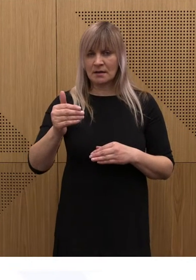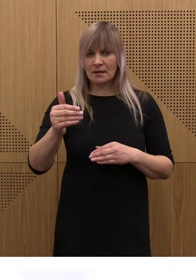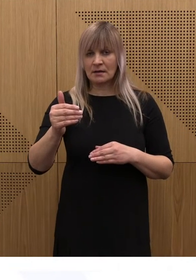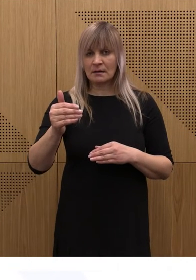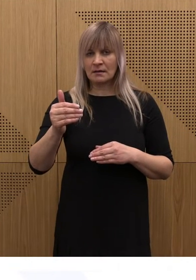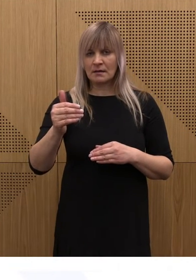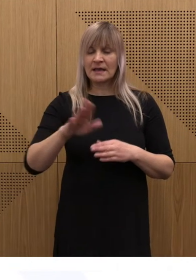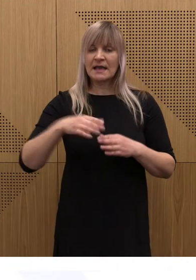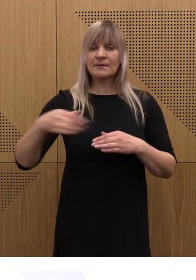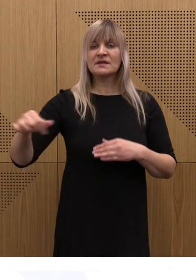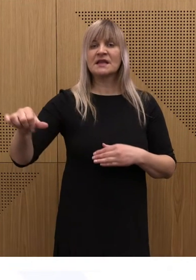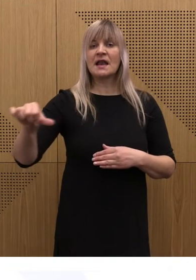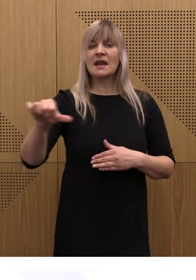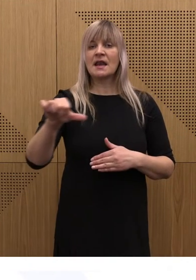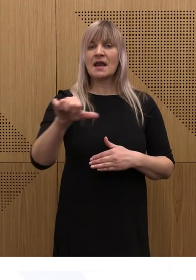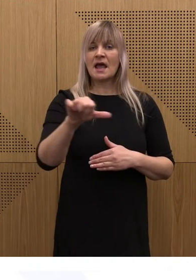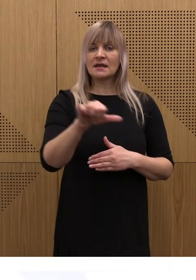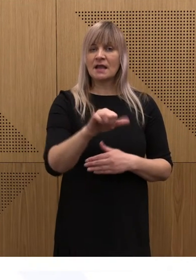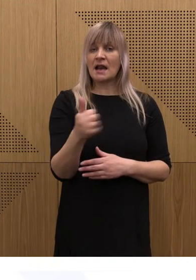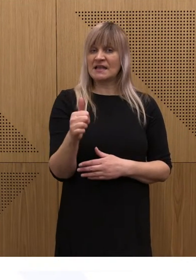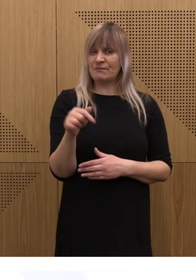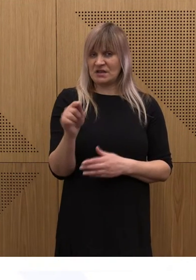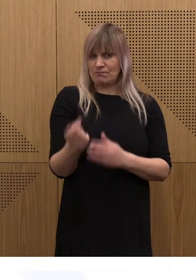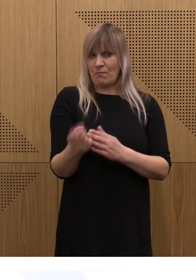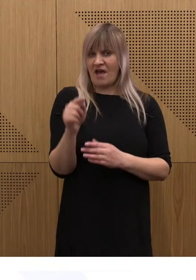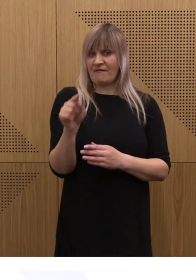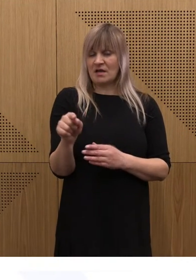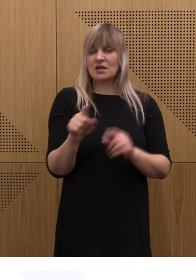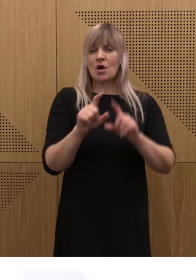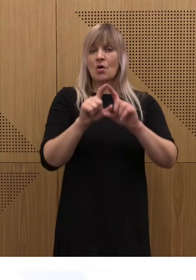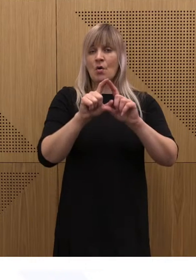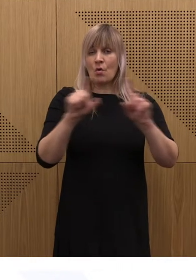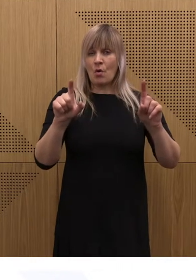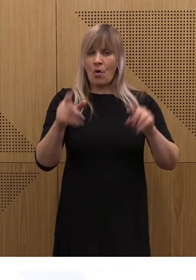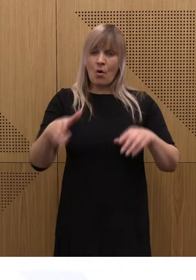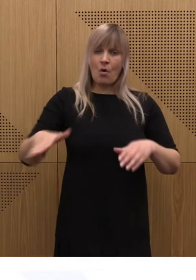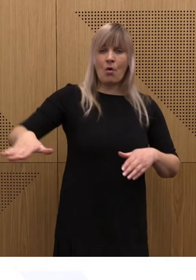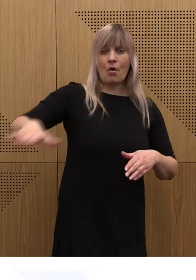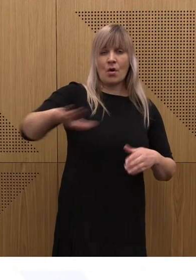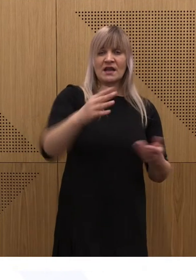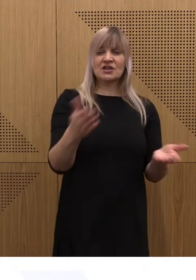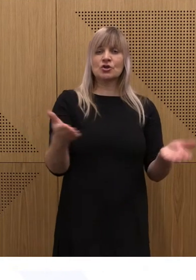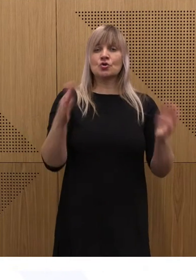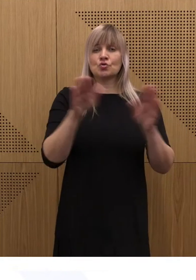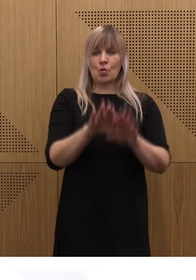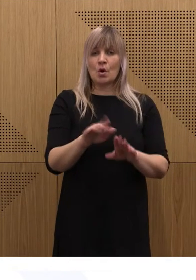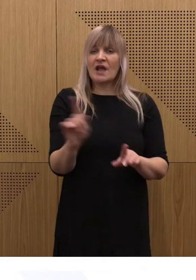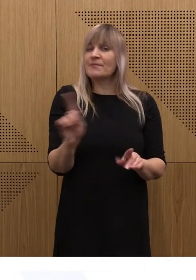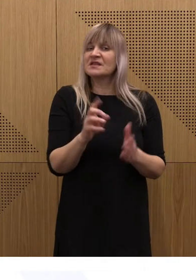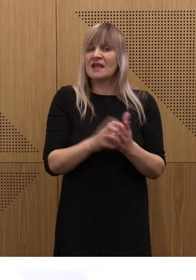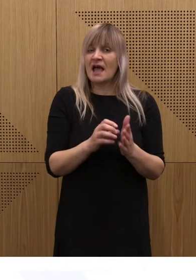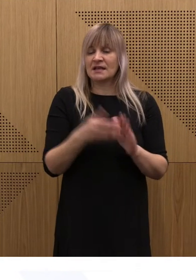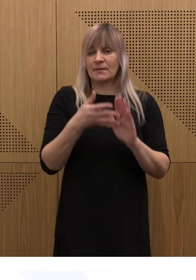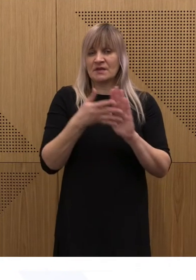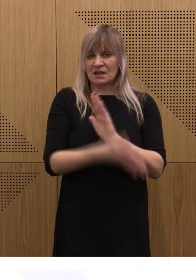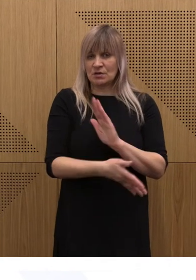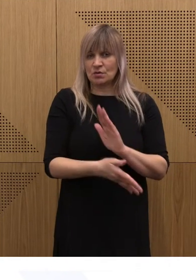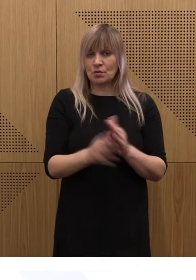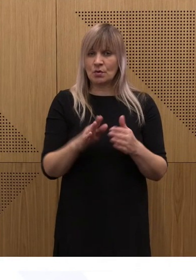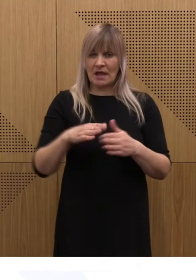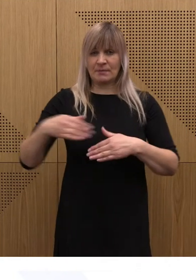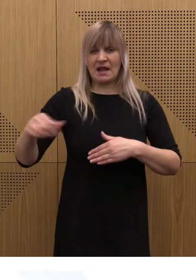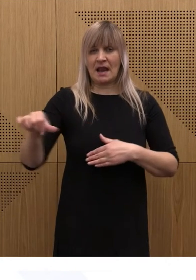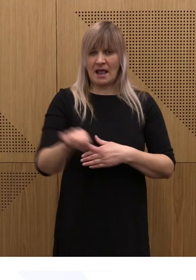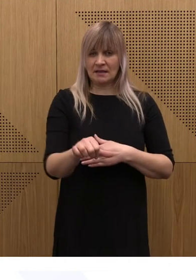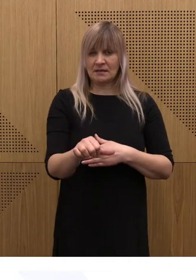järgmise nädala esmaspäev , koolid sulgevad . Mida see tähendab ? See tähendab seda , et uuest nädalast